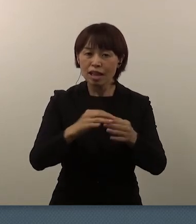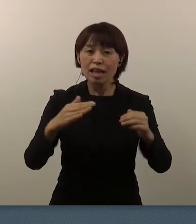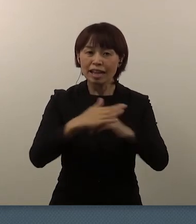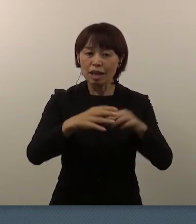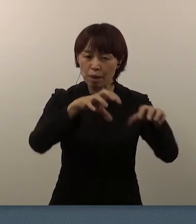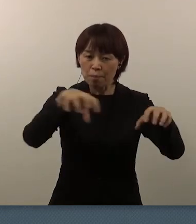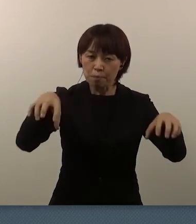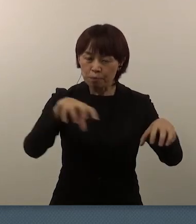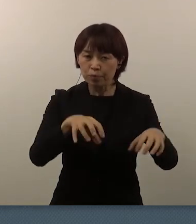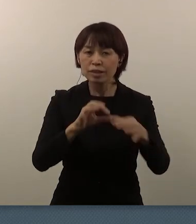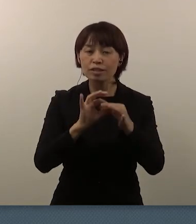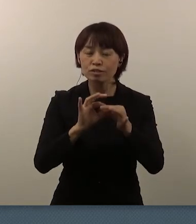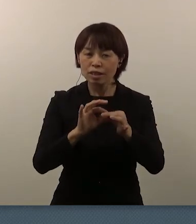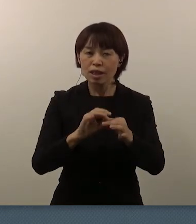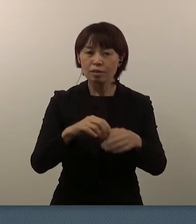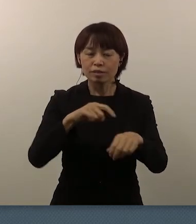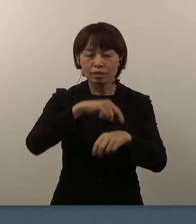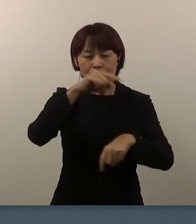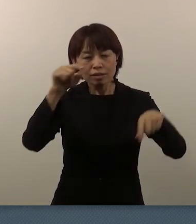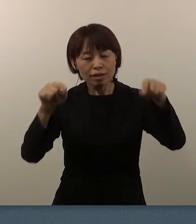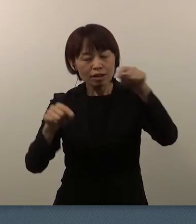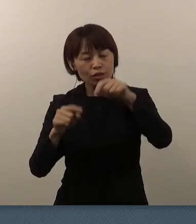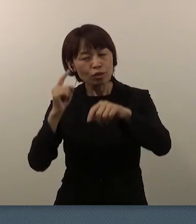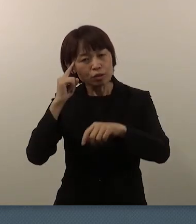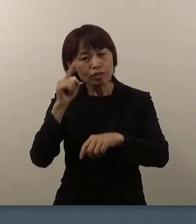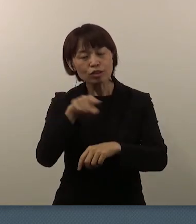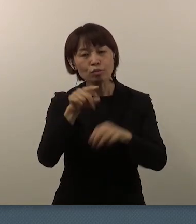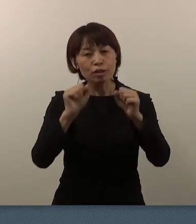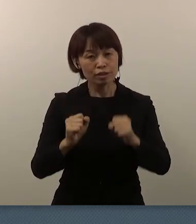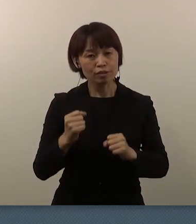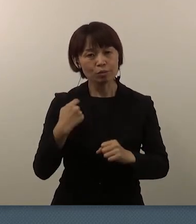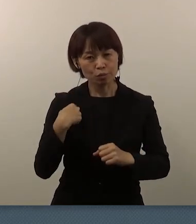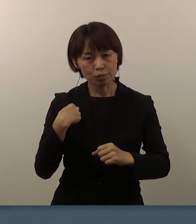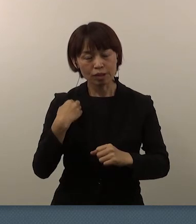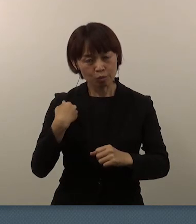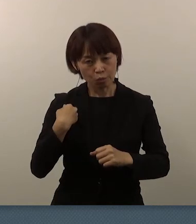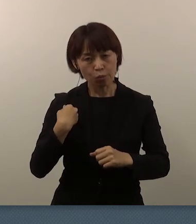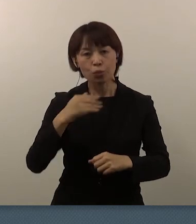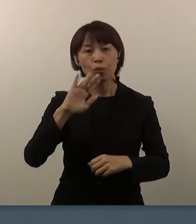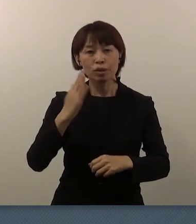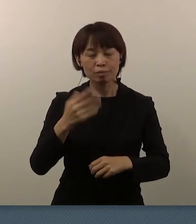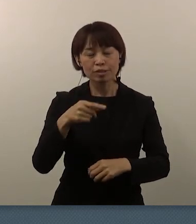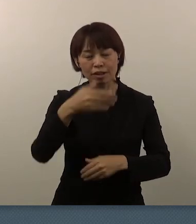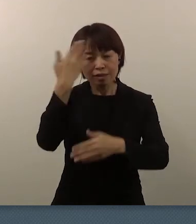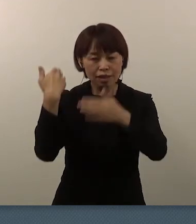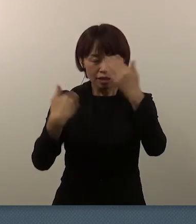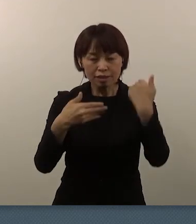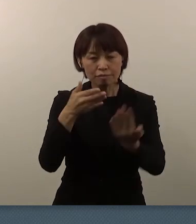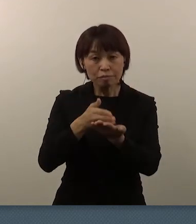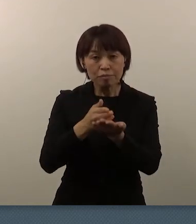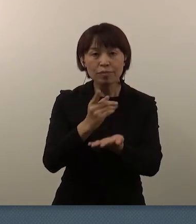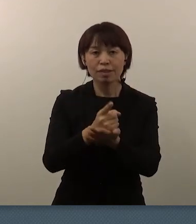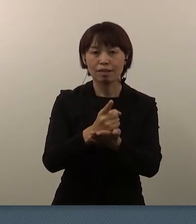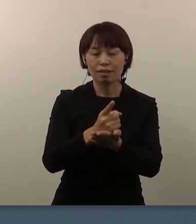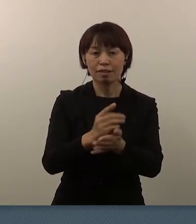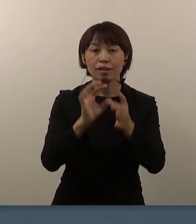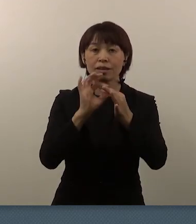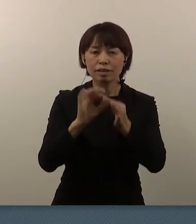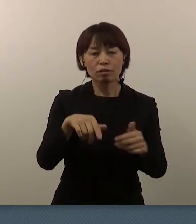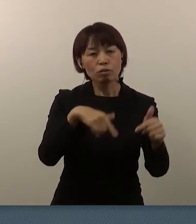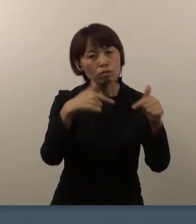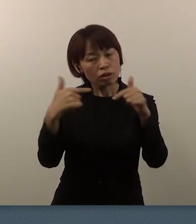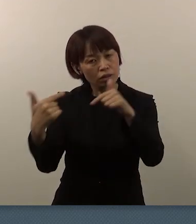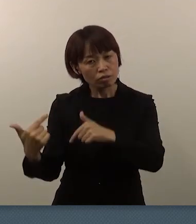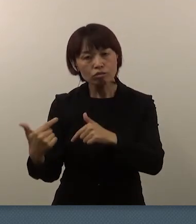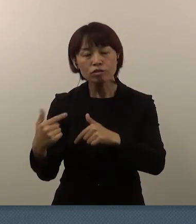かもしれませんけれども、それはやはり、そういった丁寧なプロセスを踏んでるということでありました。遅れてるという認識は私の